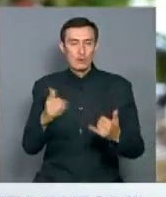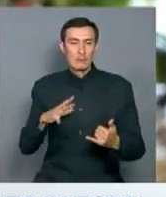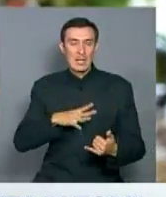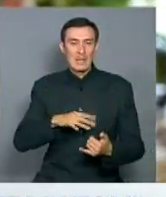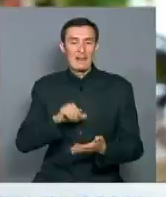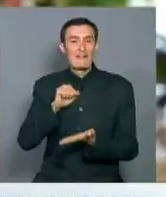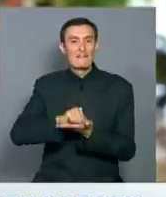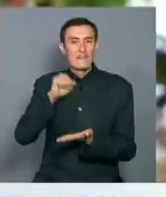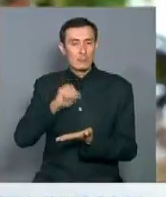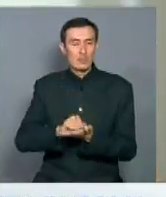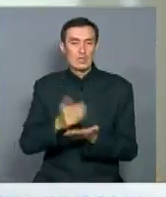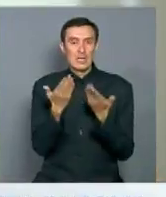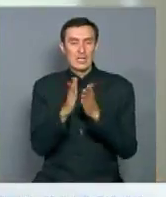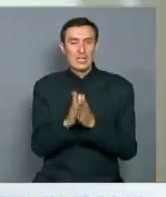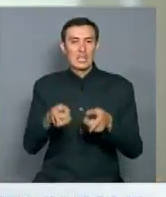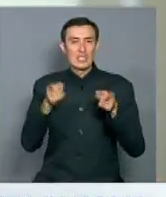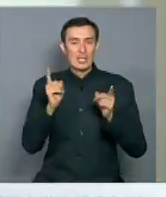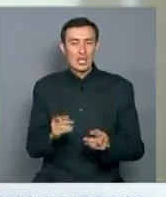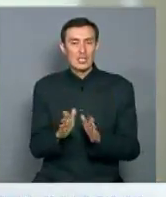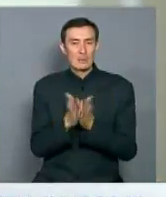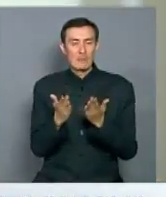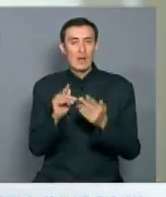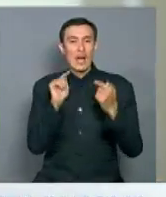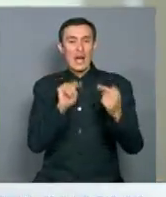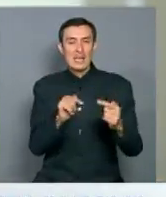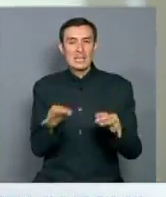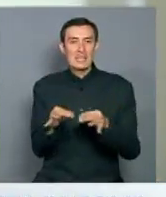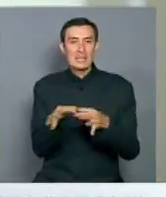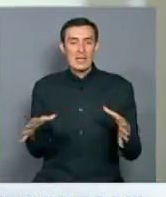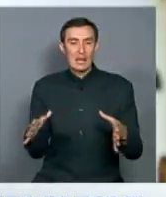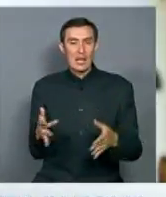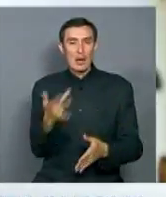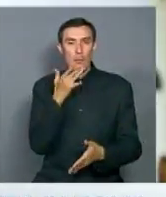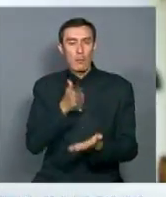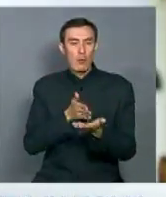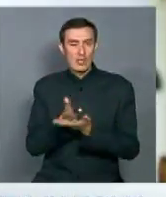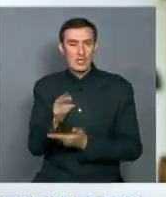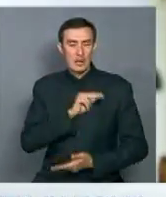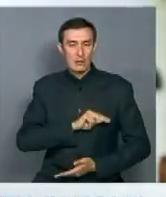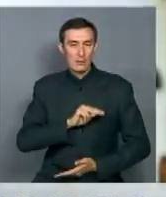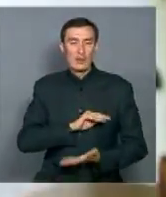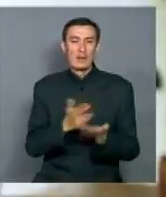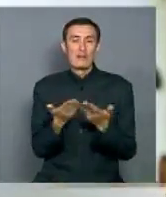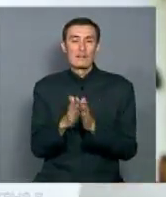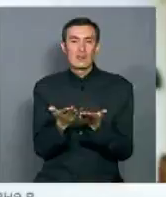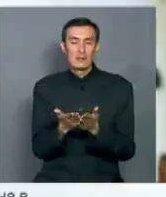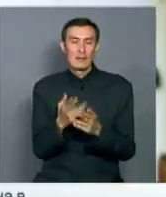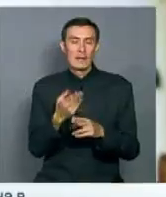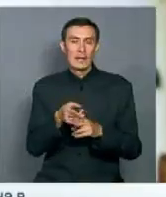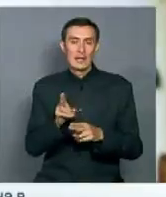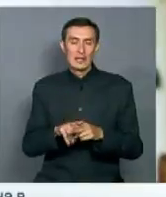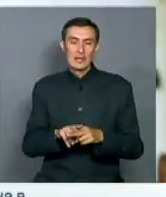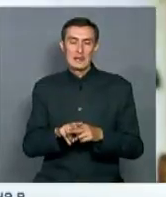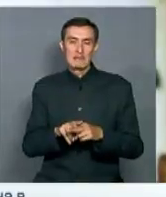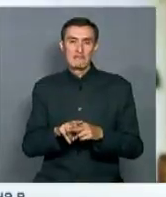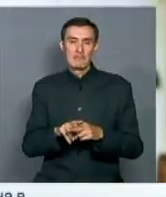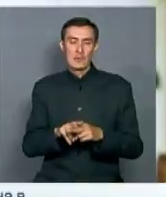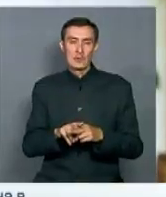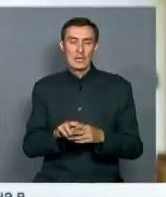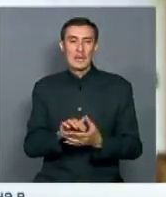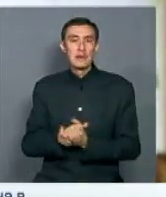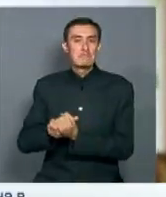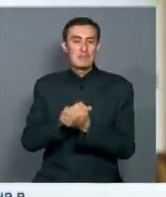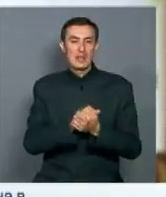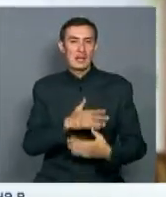выпуск книги «Настоящая энциклопедия по антиядерной политике Казахстана». Книга эта является своего рода каталогизацией мирных